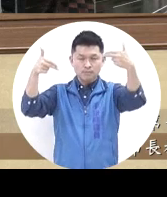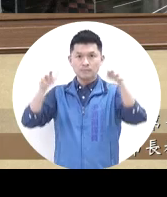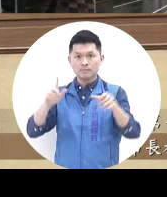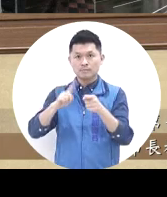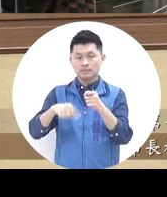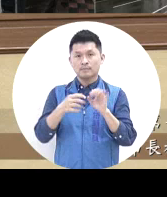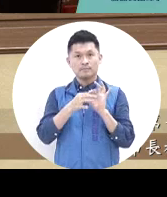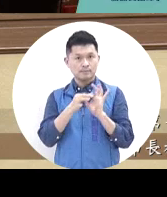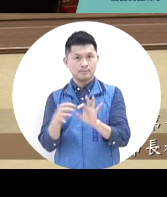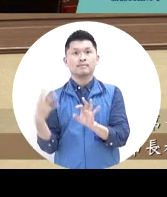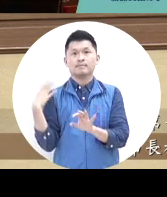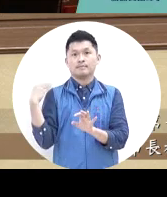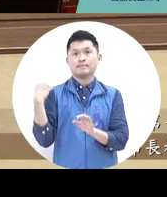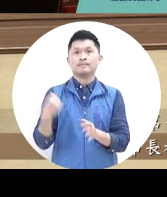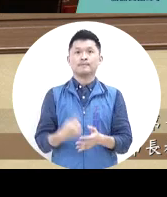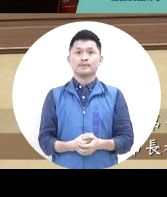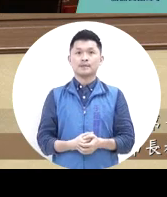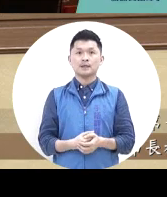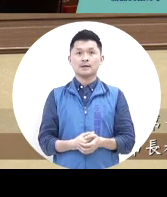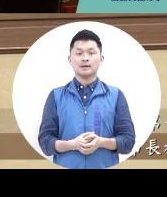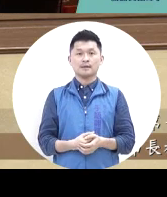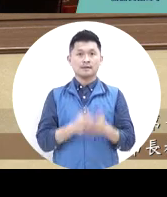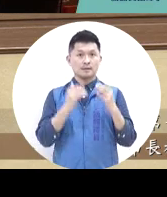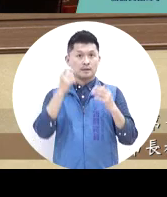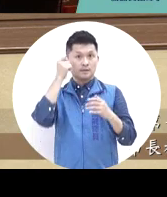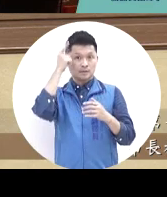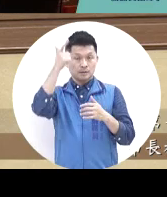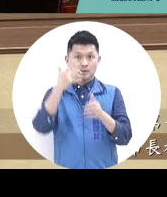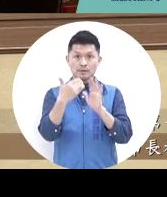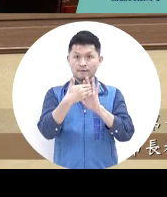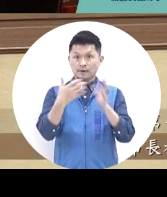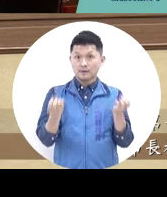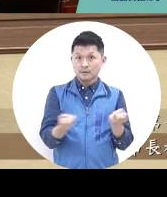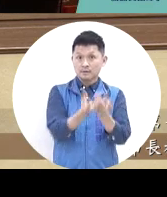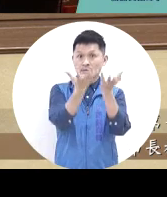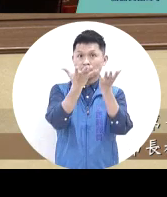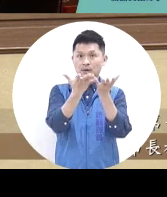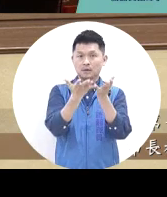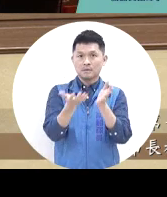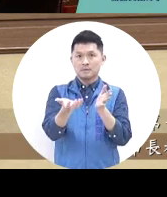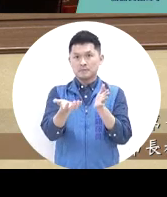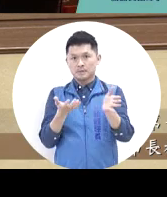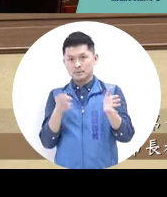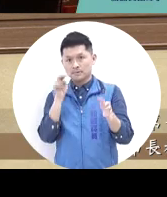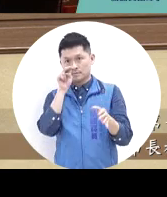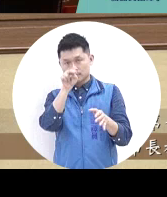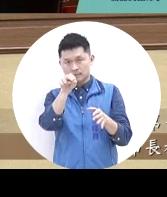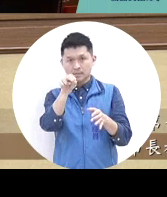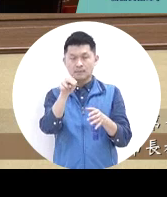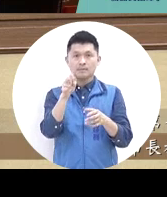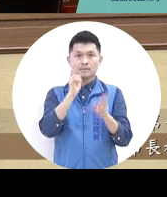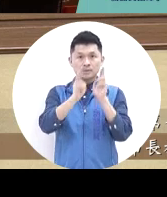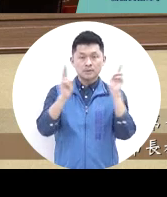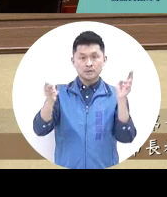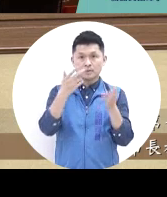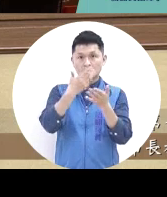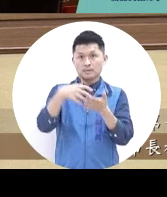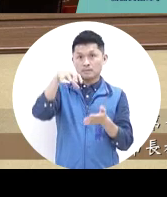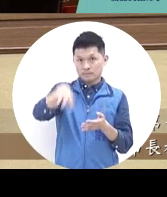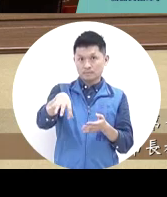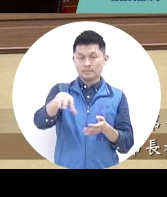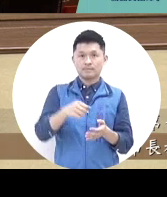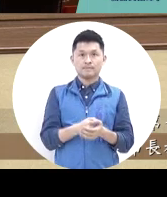办理。在智慧防灾，用前灾型的智慧化指挥监控平台